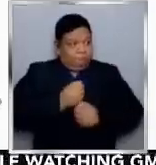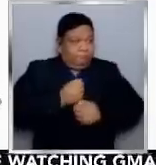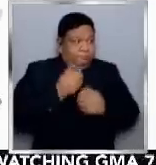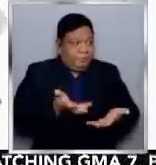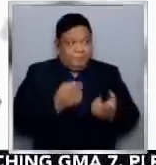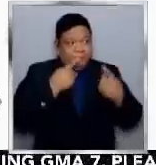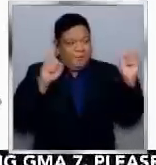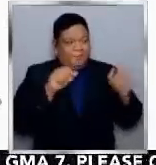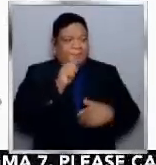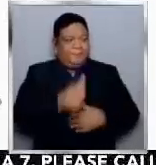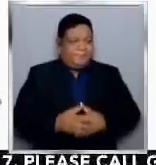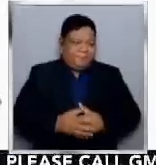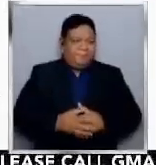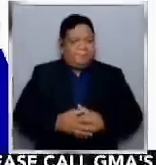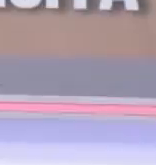niya.